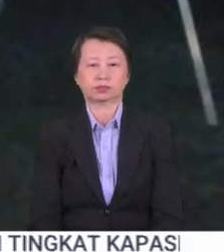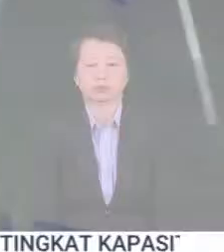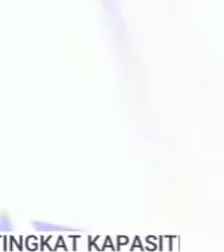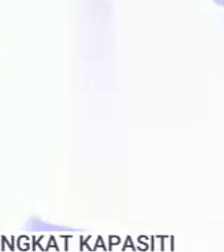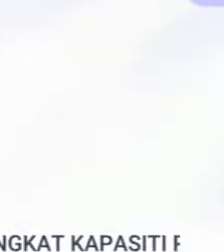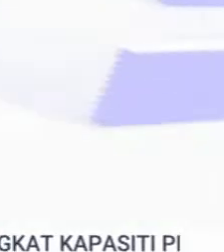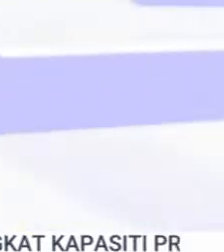dibuka